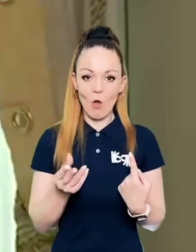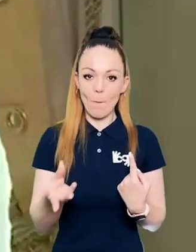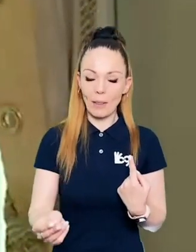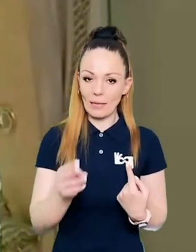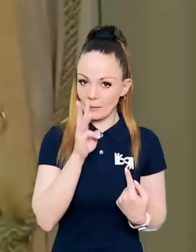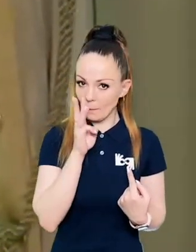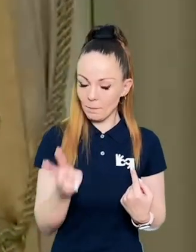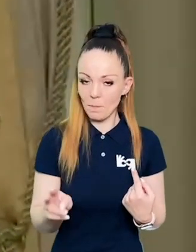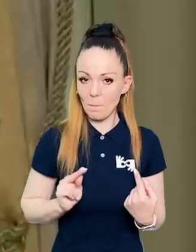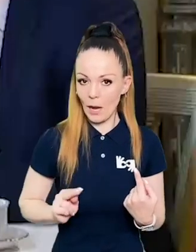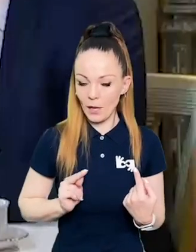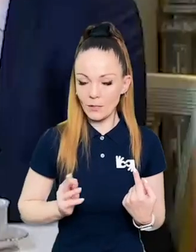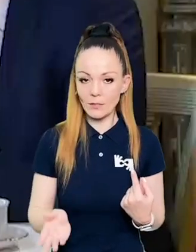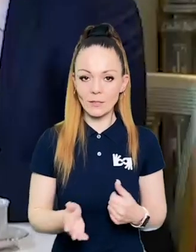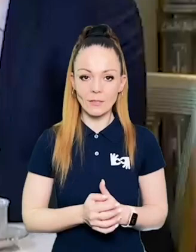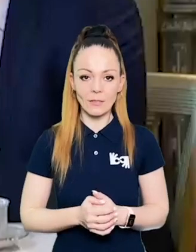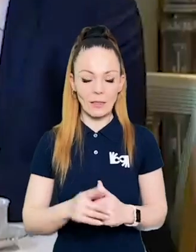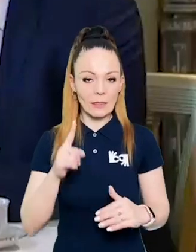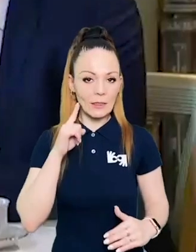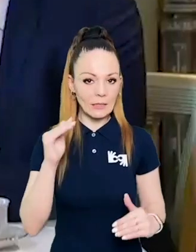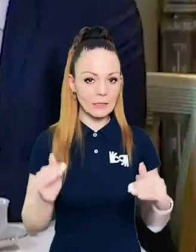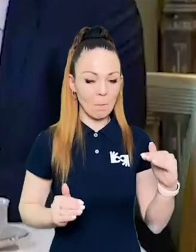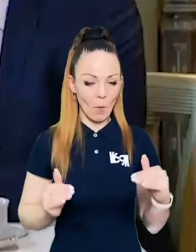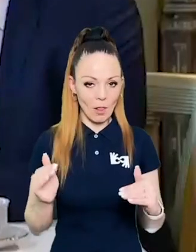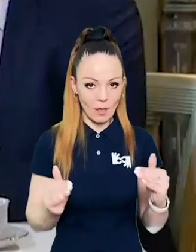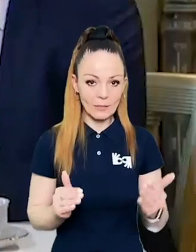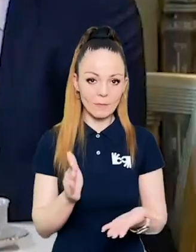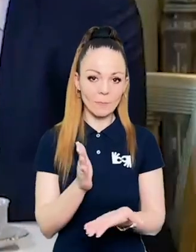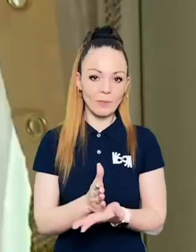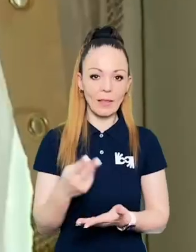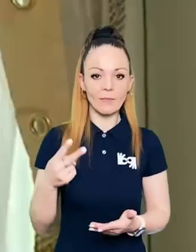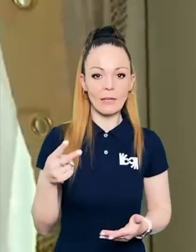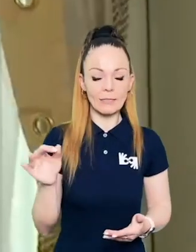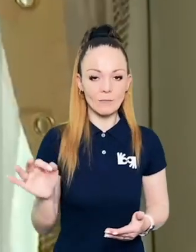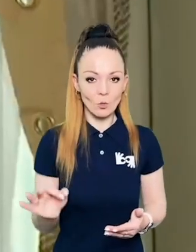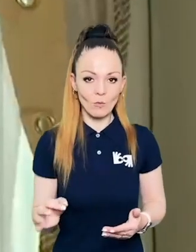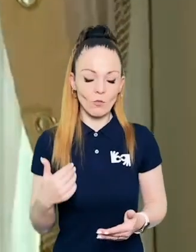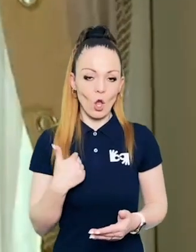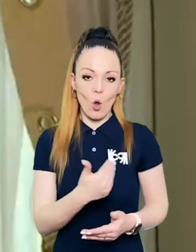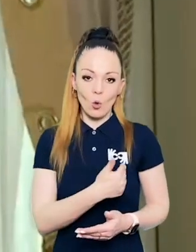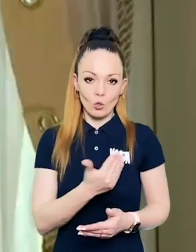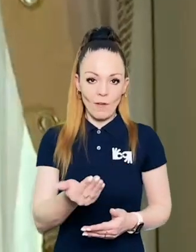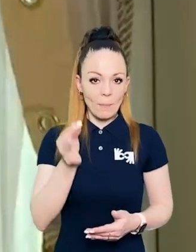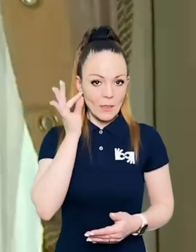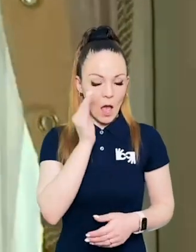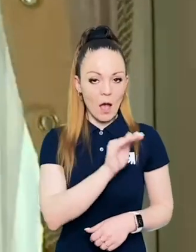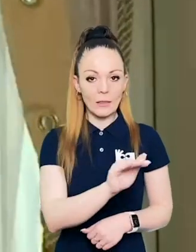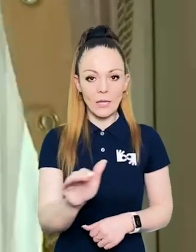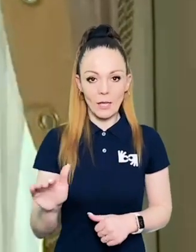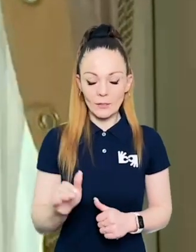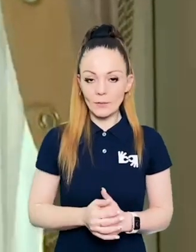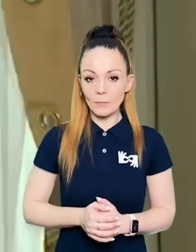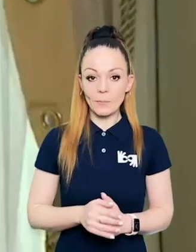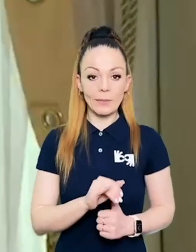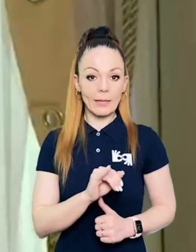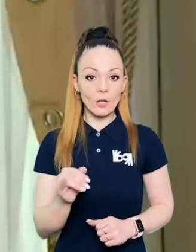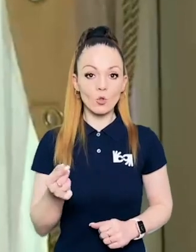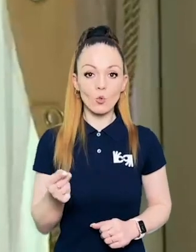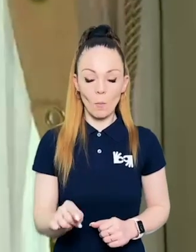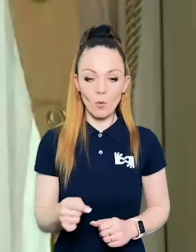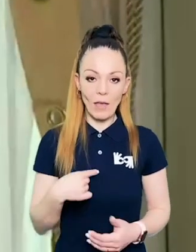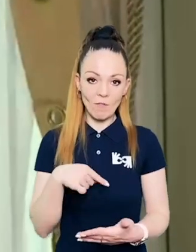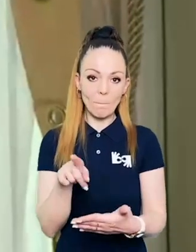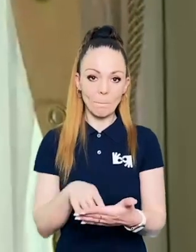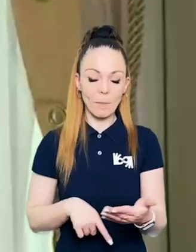різниці в оплаті праці. Гендерні дисбаланси. Подекуди є 20%, я хочу вам нагадати.